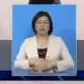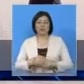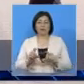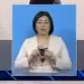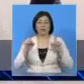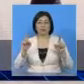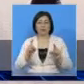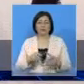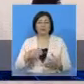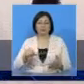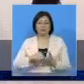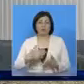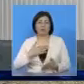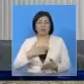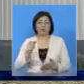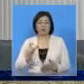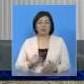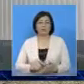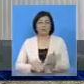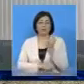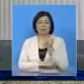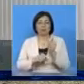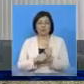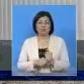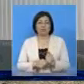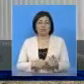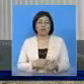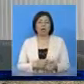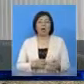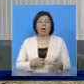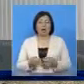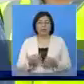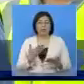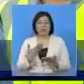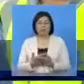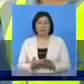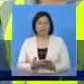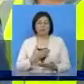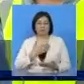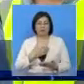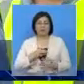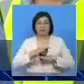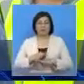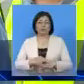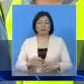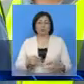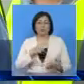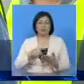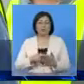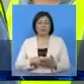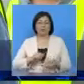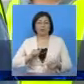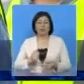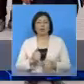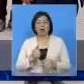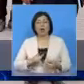заведений с участием волонтеров, молодежи и работников частных организаций. Также совместно с неправительственными организациями будут затрагиваться вопросы бытового